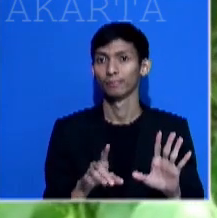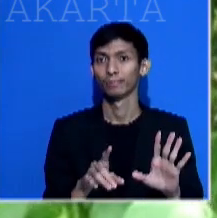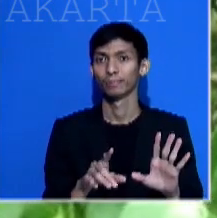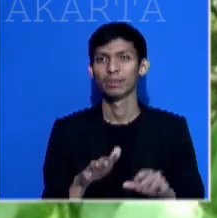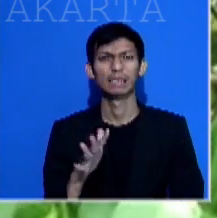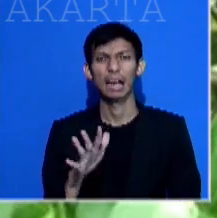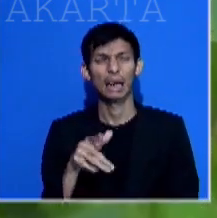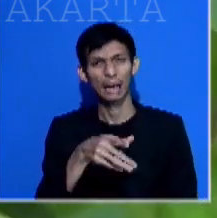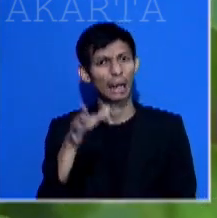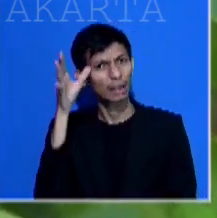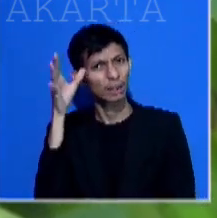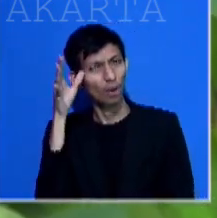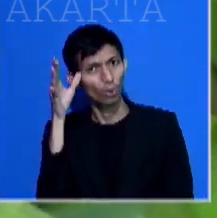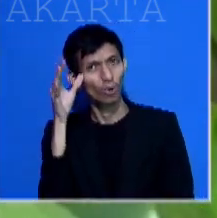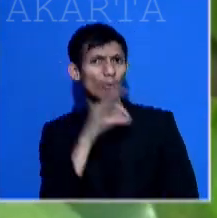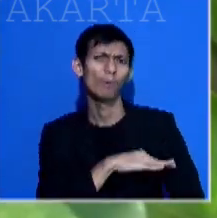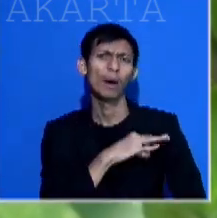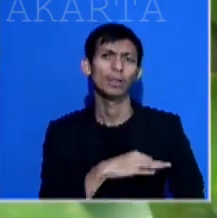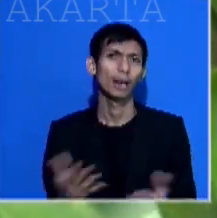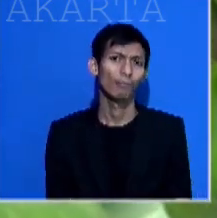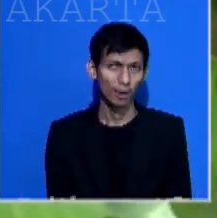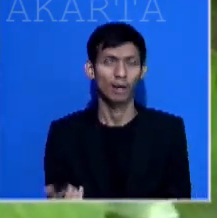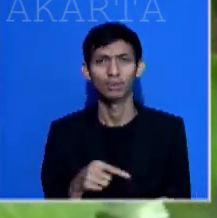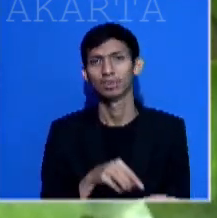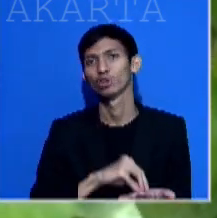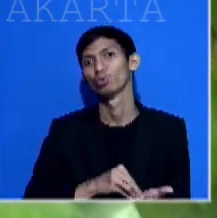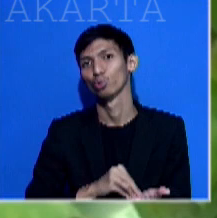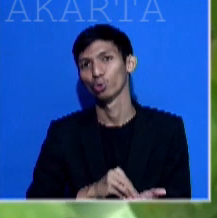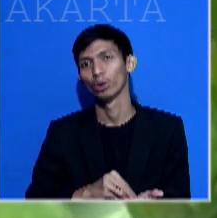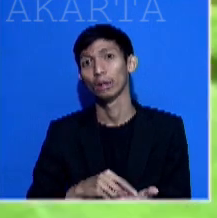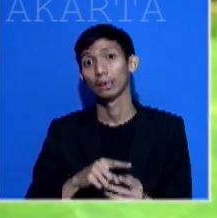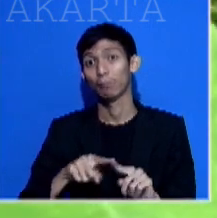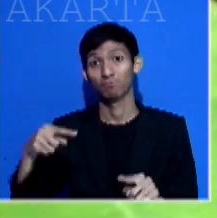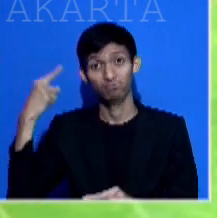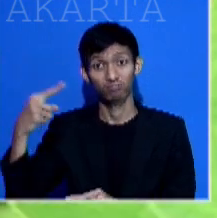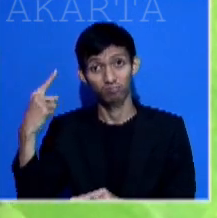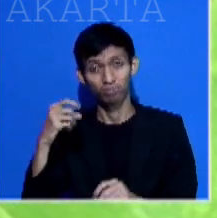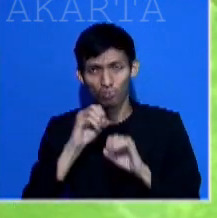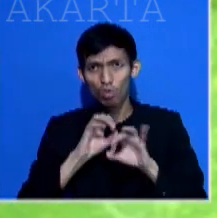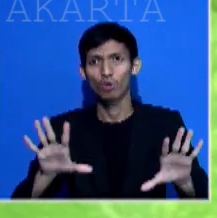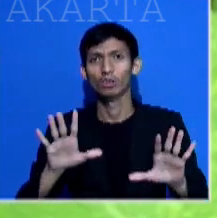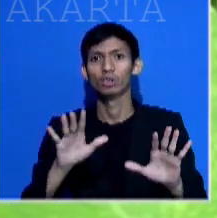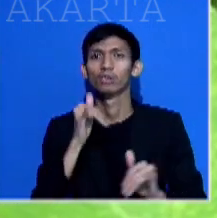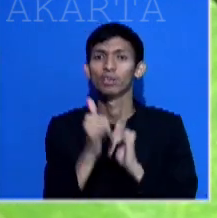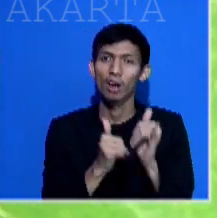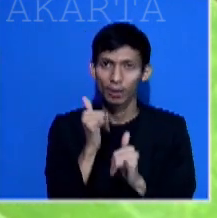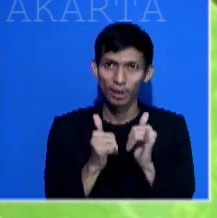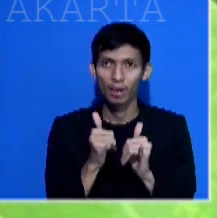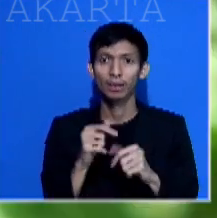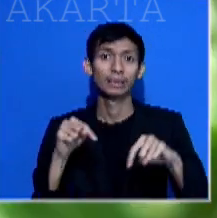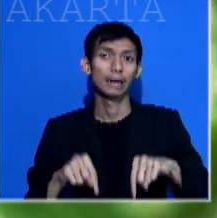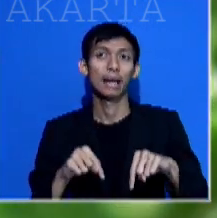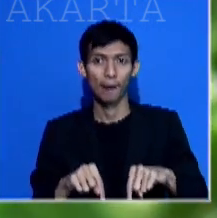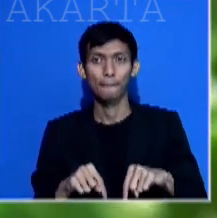mangertosi mupangatipun limon. Nanging danguning dangu sasampunipun dipun biwaraaken ing internet dumugi wekdal sakmenika Darsono